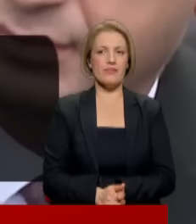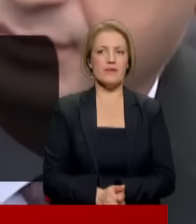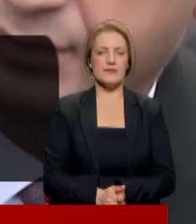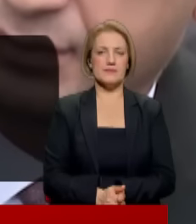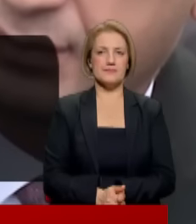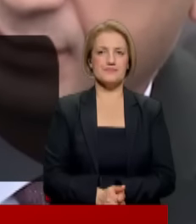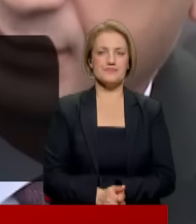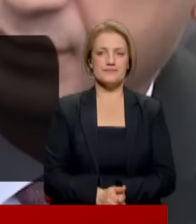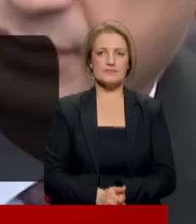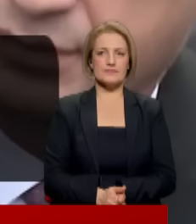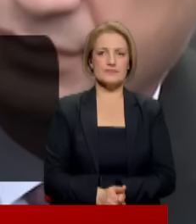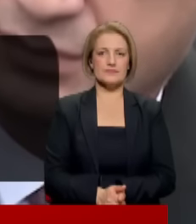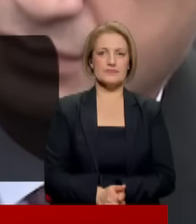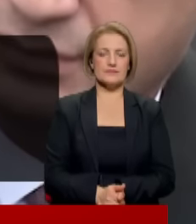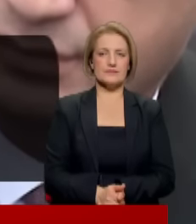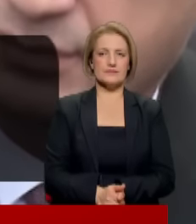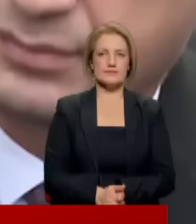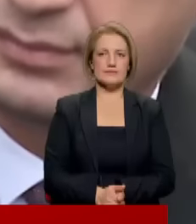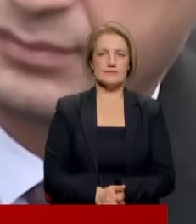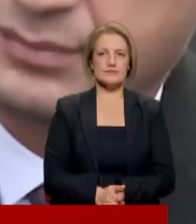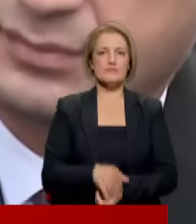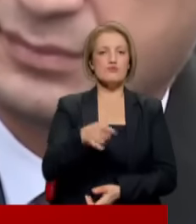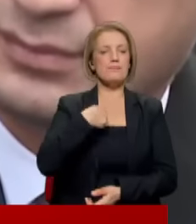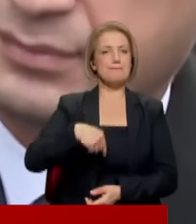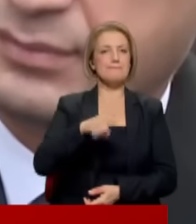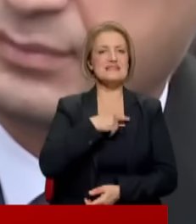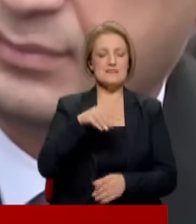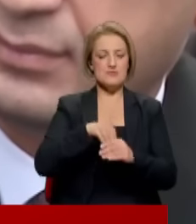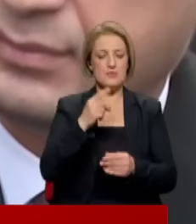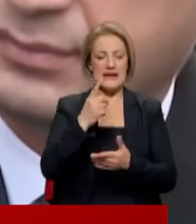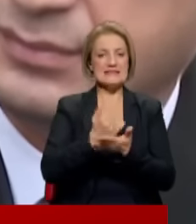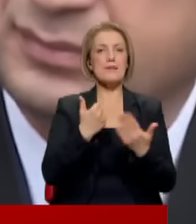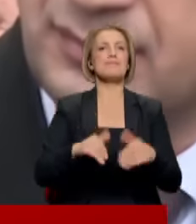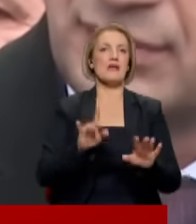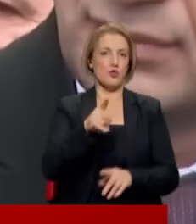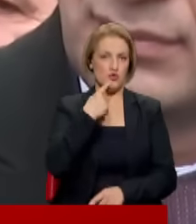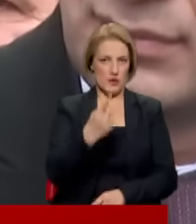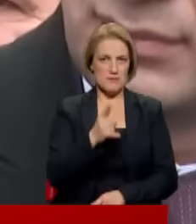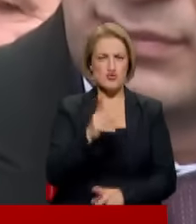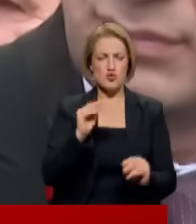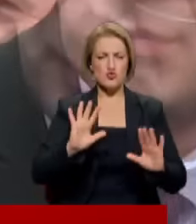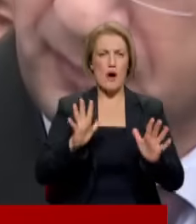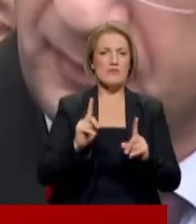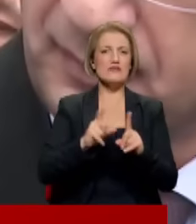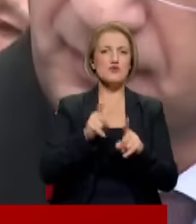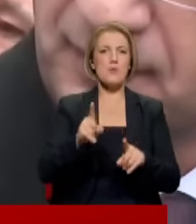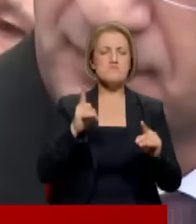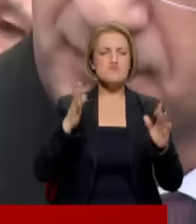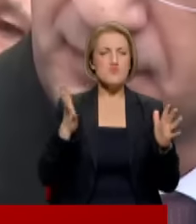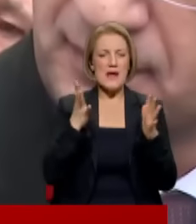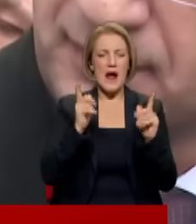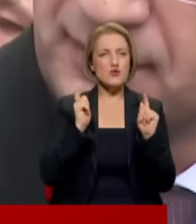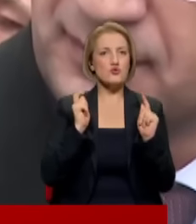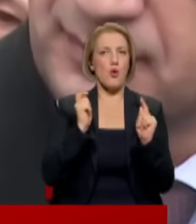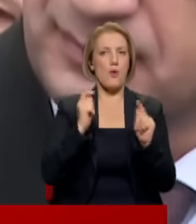giremedi bütün bu süreç normal mi bu bizim için bir kazanım değil onu söyleyeyim Bu çok tuhaf bir durum bu kadar zor